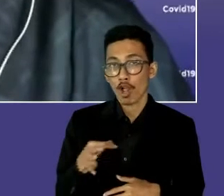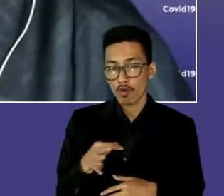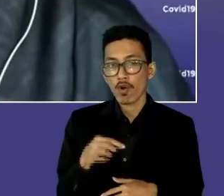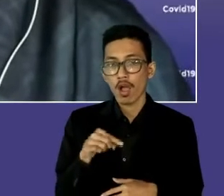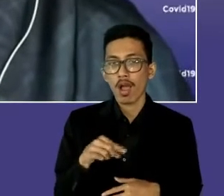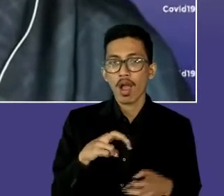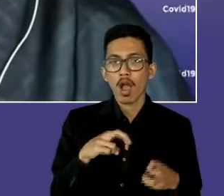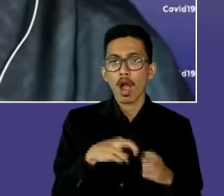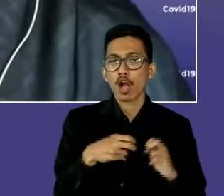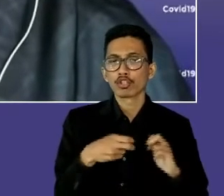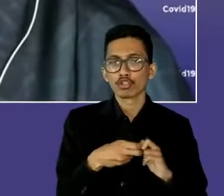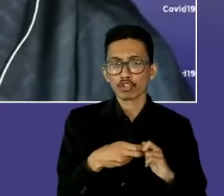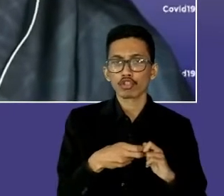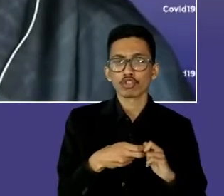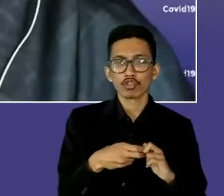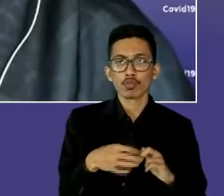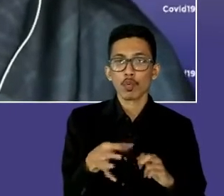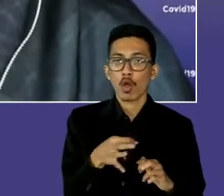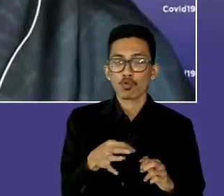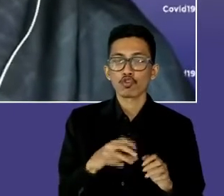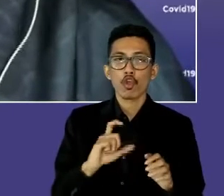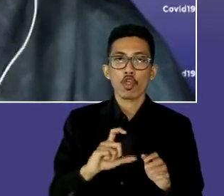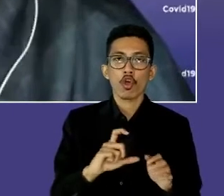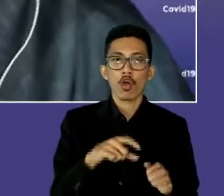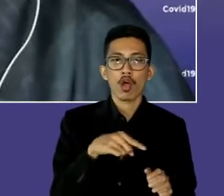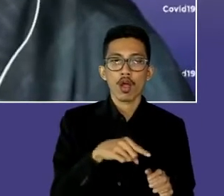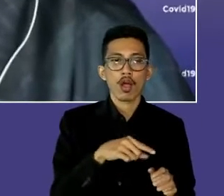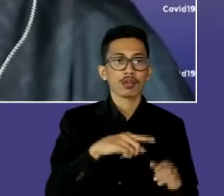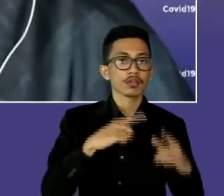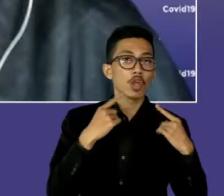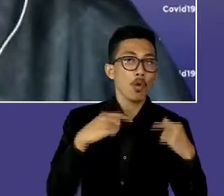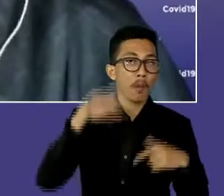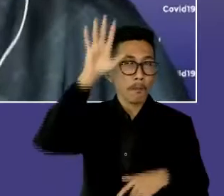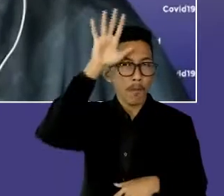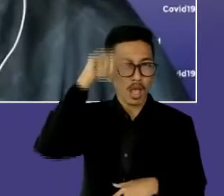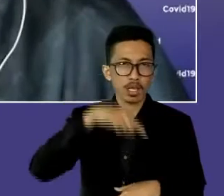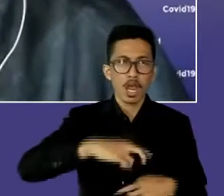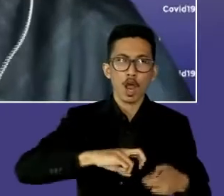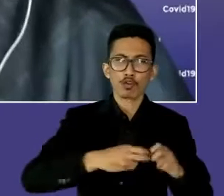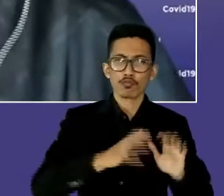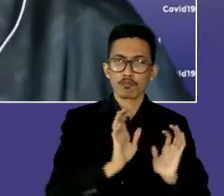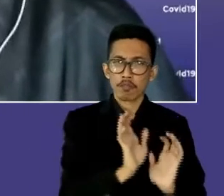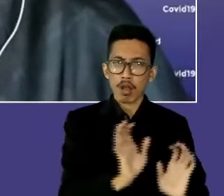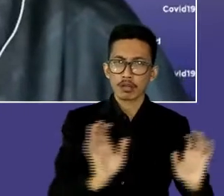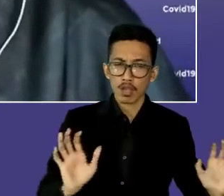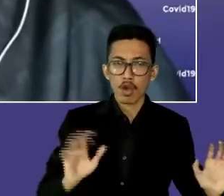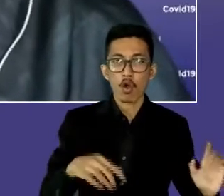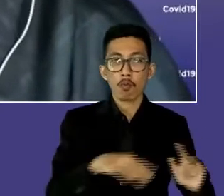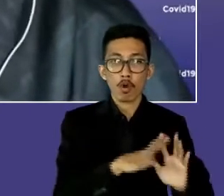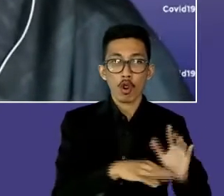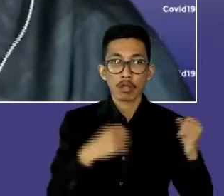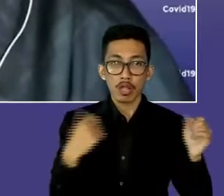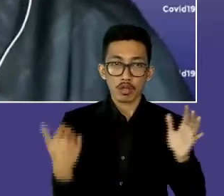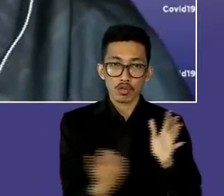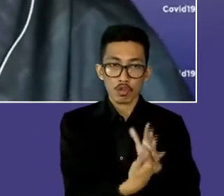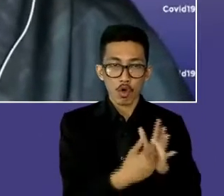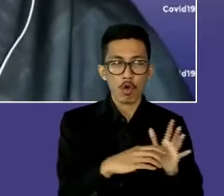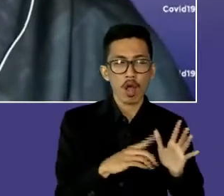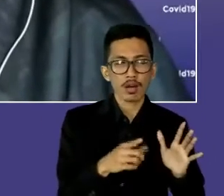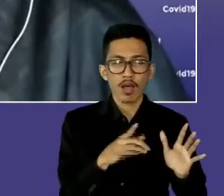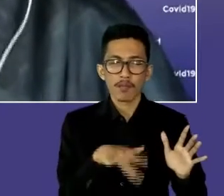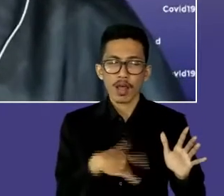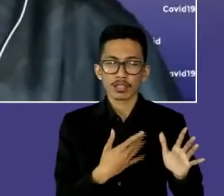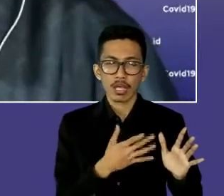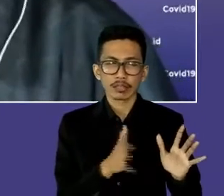dengan kasus yang kemudian ada di pulau tersebut? Misalkan gini, kalau Jawa Bali ini kan memang kasusnya paling banyak gitu ya. Jadi kalau mereka patuh, oh ngerti lah, barangkali orang ada